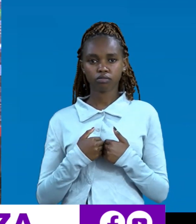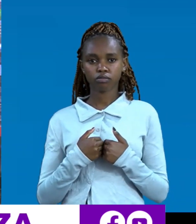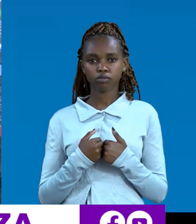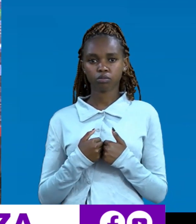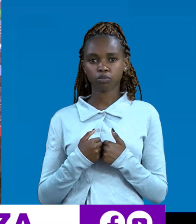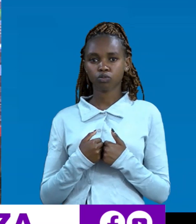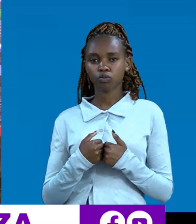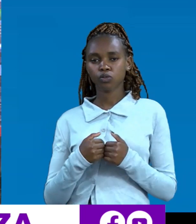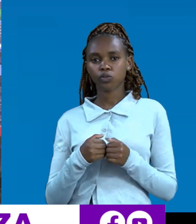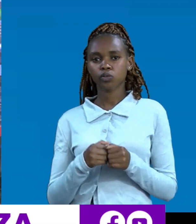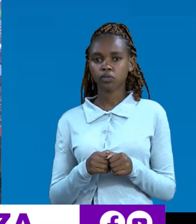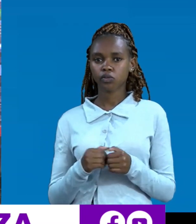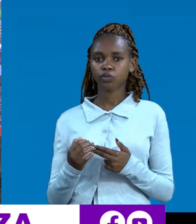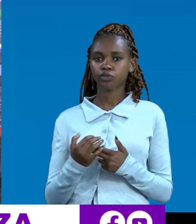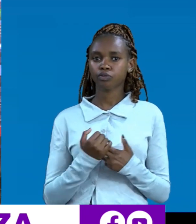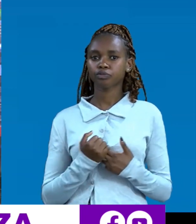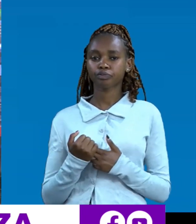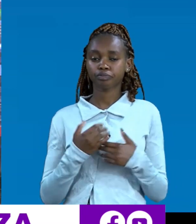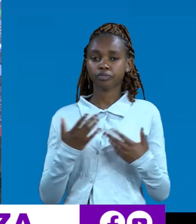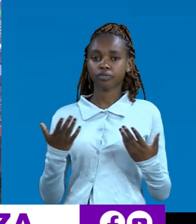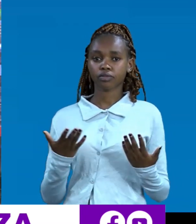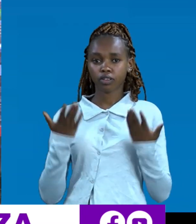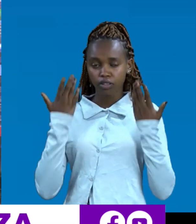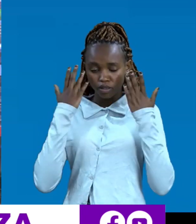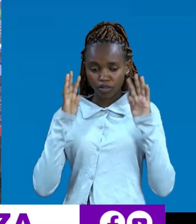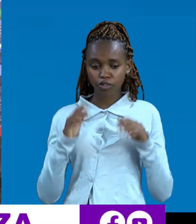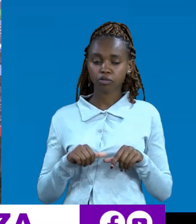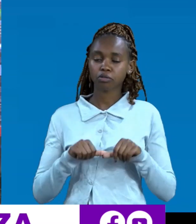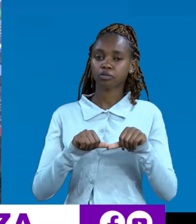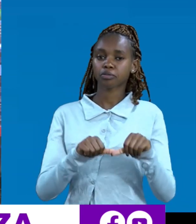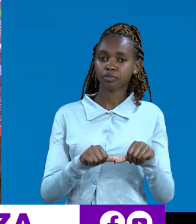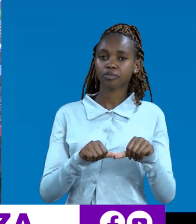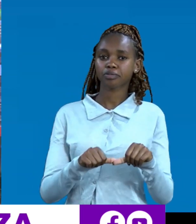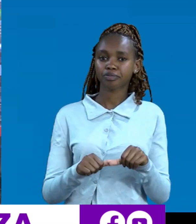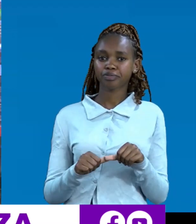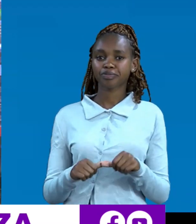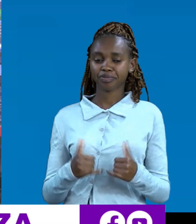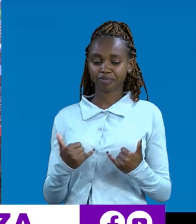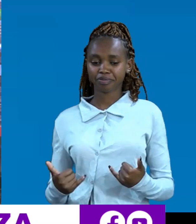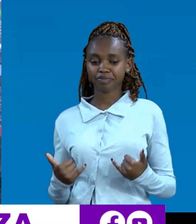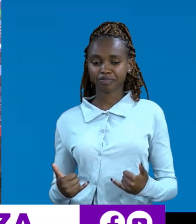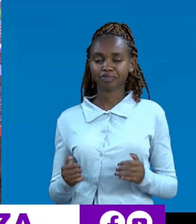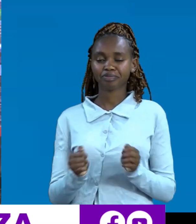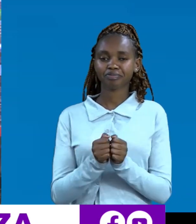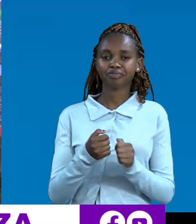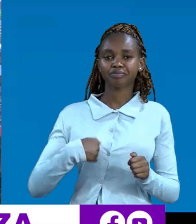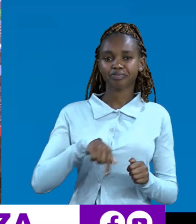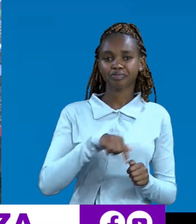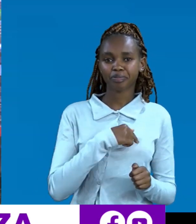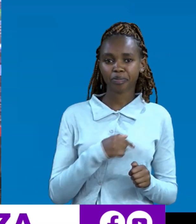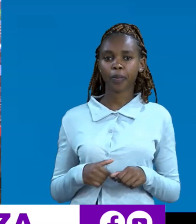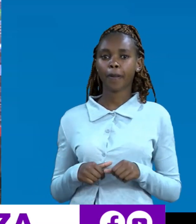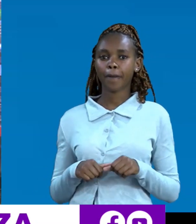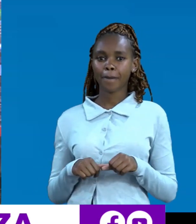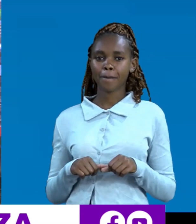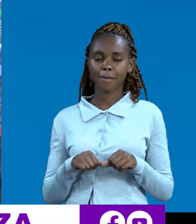set to perform, but sasa hapo pengine. Ah, tutaendelea tu. Stay tuned. Hapo ni tunawaambia tu stay tuned. Tutakupeleka